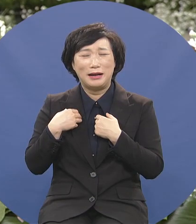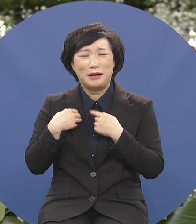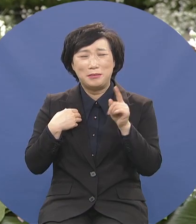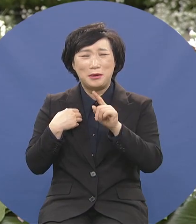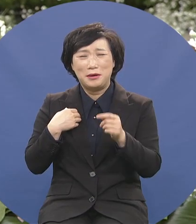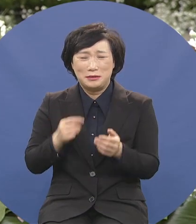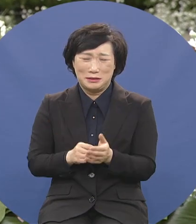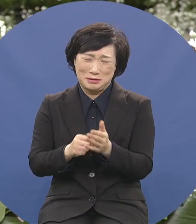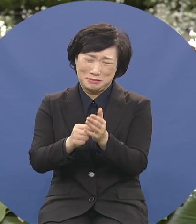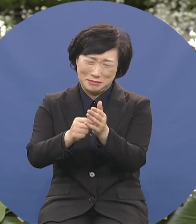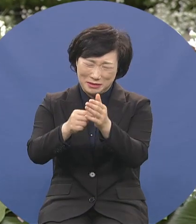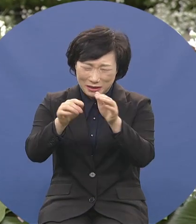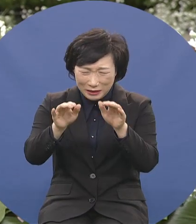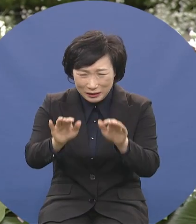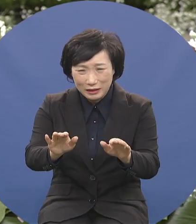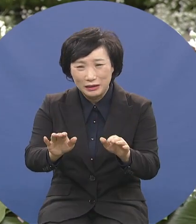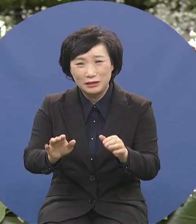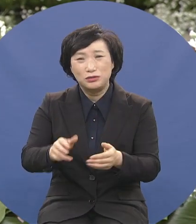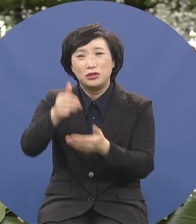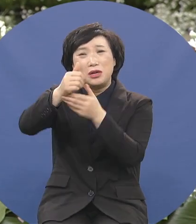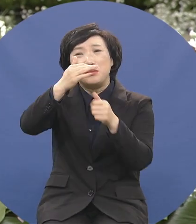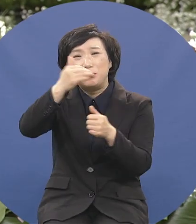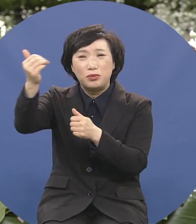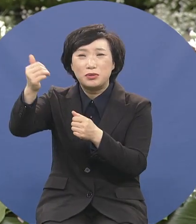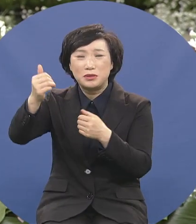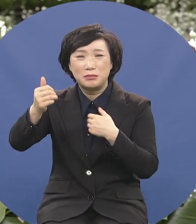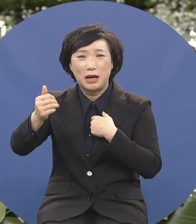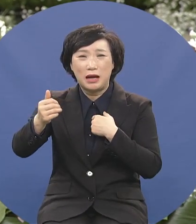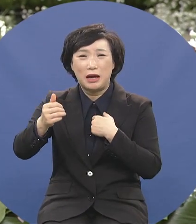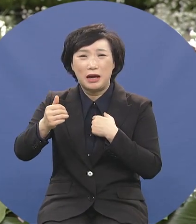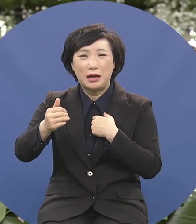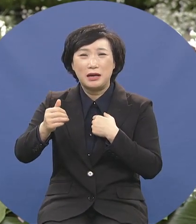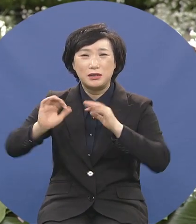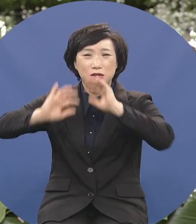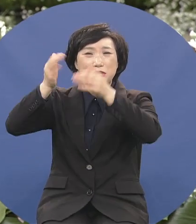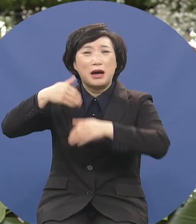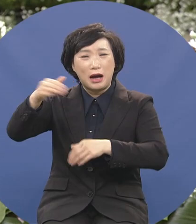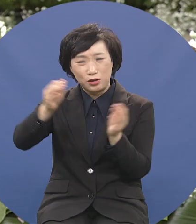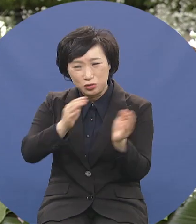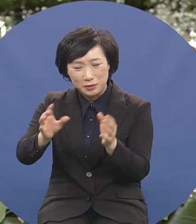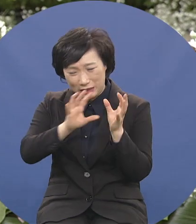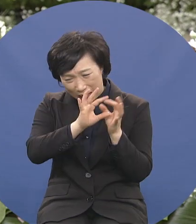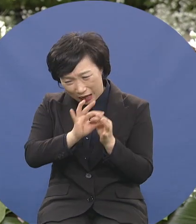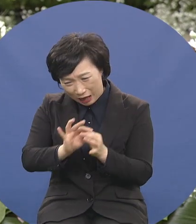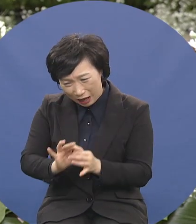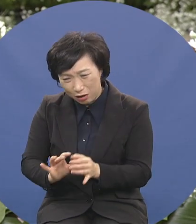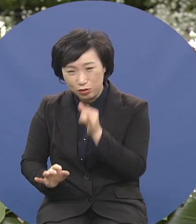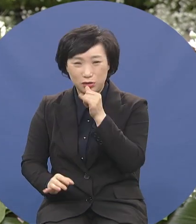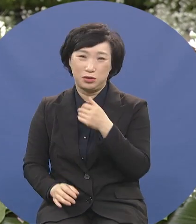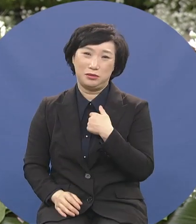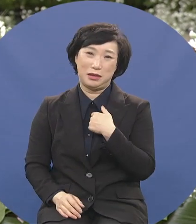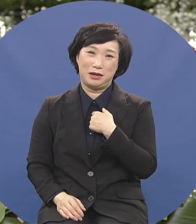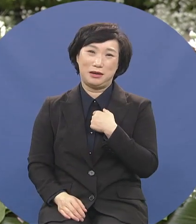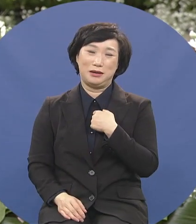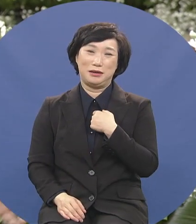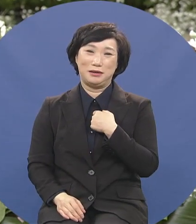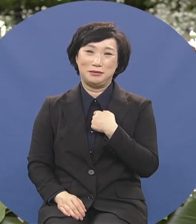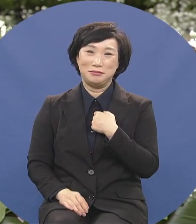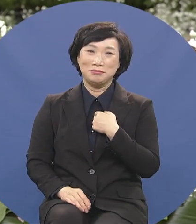아주 다급하게 주님 부르심을 갈 준비를 계속 하고 있어요.